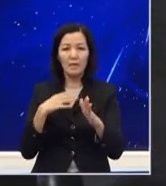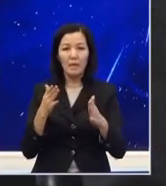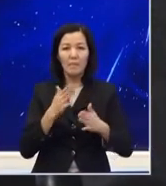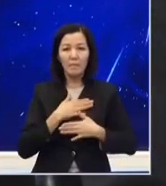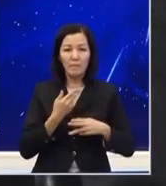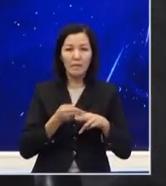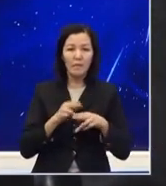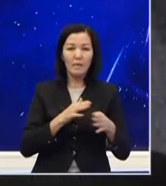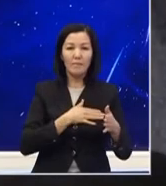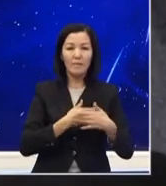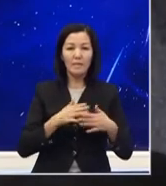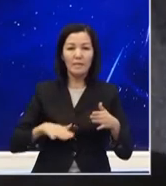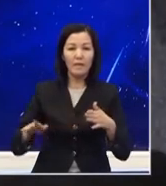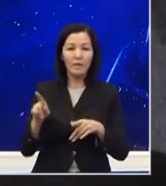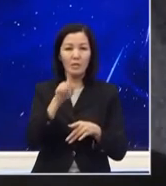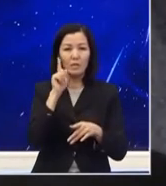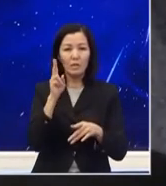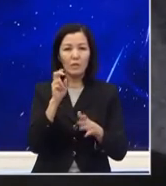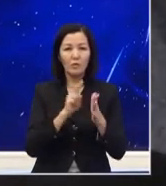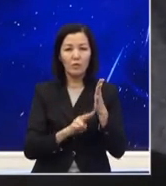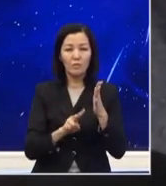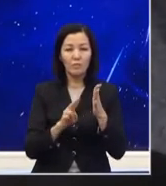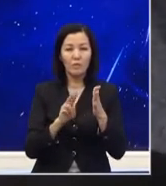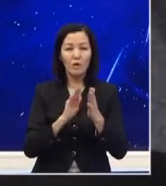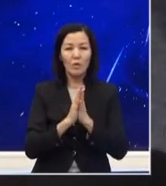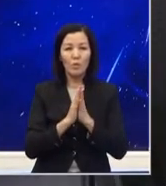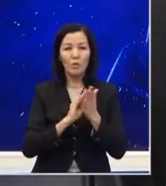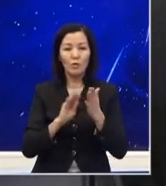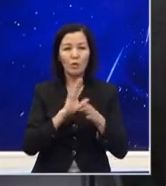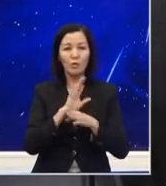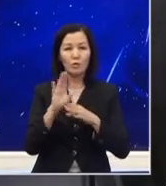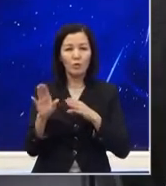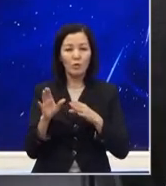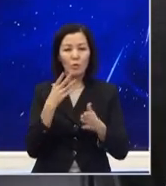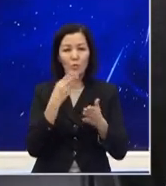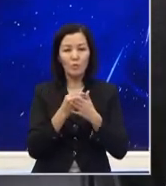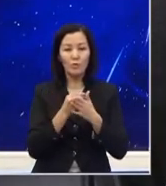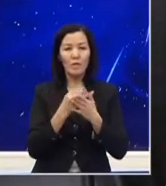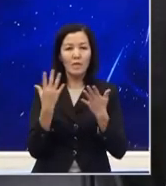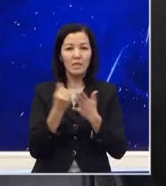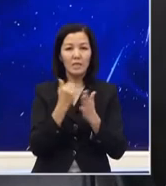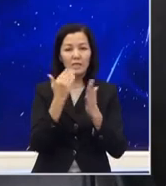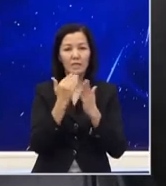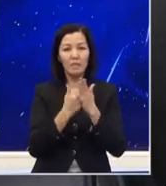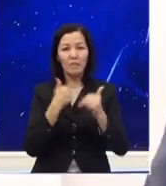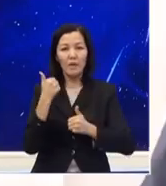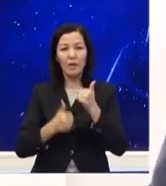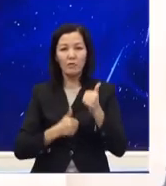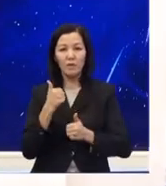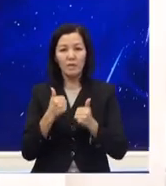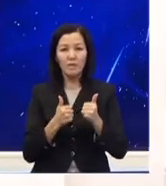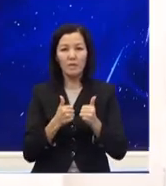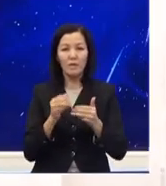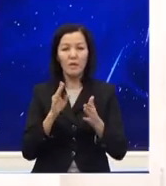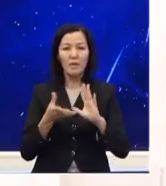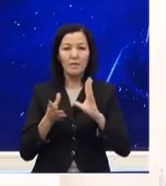деген белсенді аймақ жастарынан 270 өтініш түсіпті. Олар өз жетістіктерін тізімдеп, байқау шарттарына сәйкес портфолио